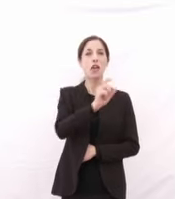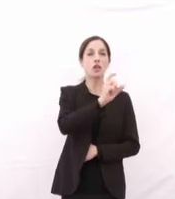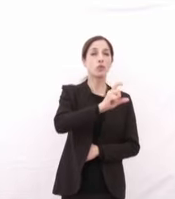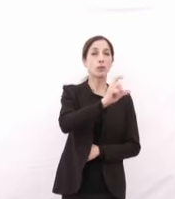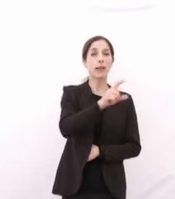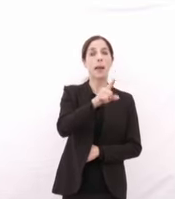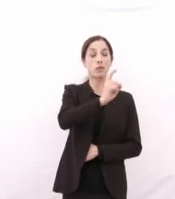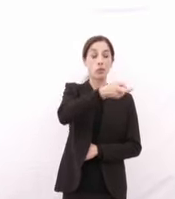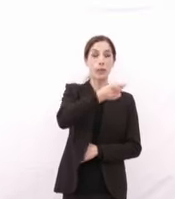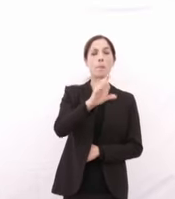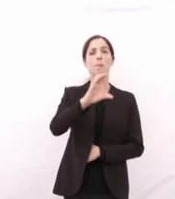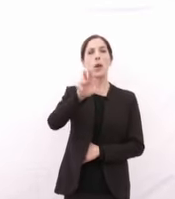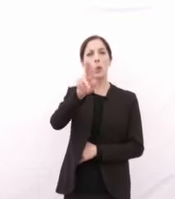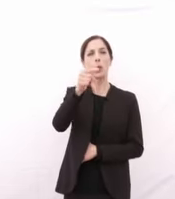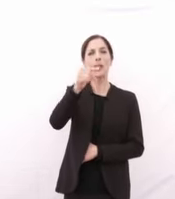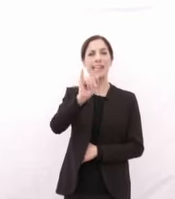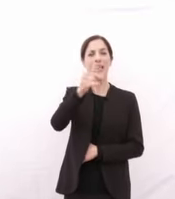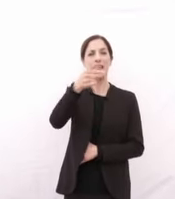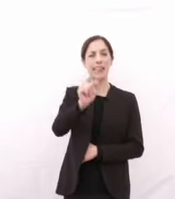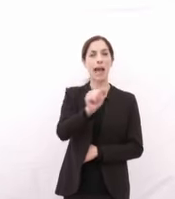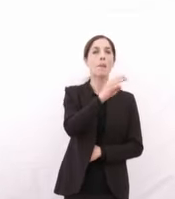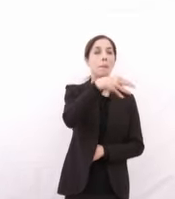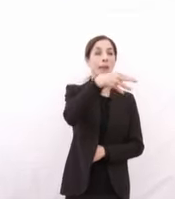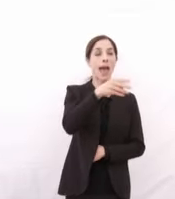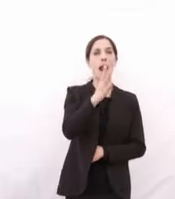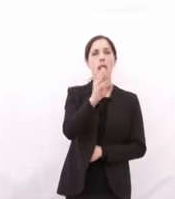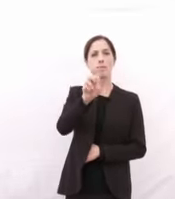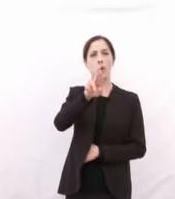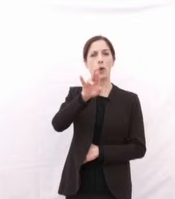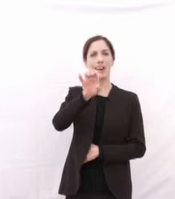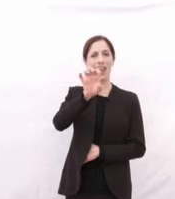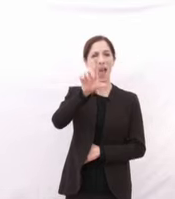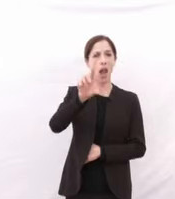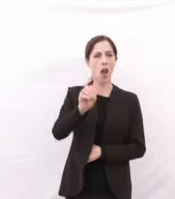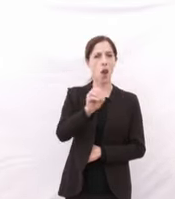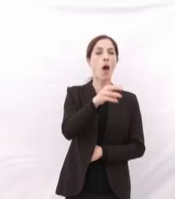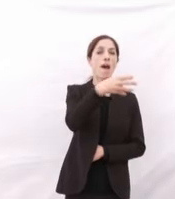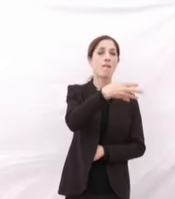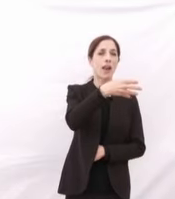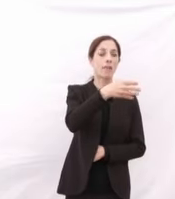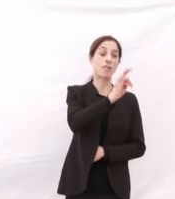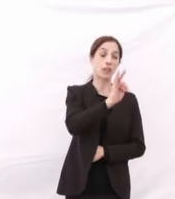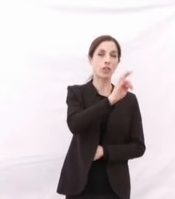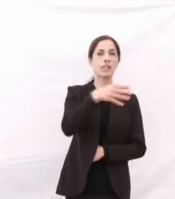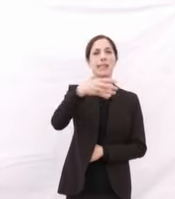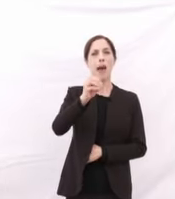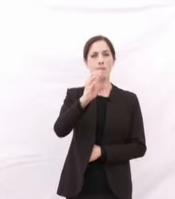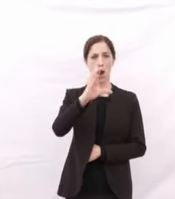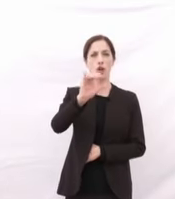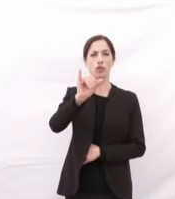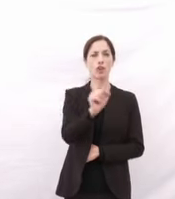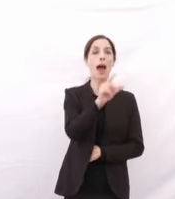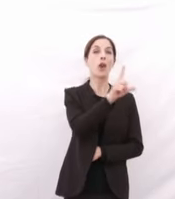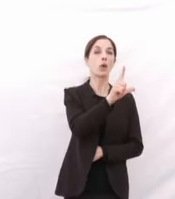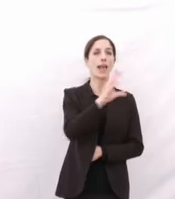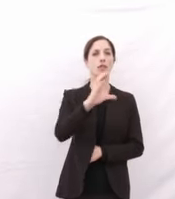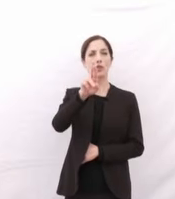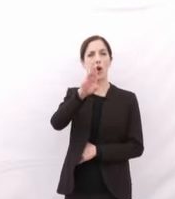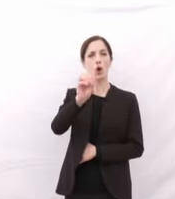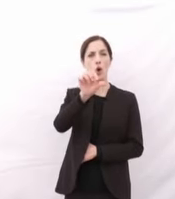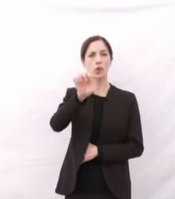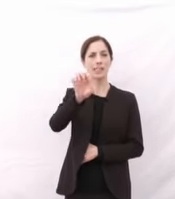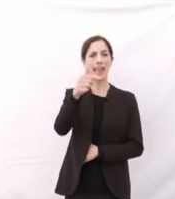Giuseppe Cuttitta. Michele Borriello. Francesca Moccia. Lorenzo Crosetto.